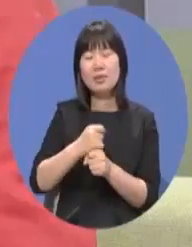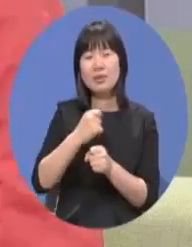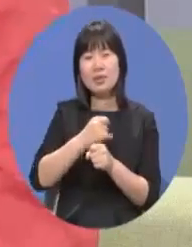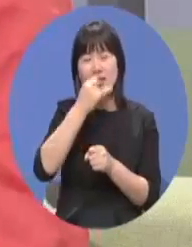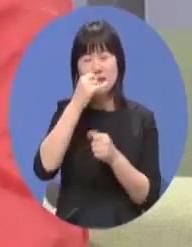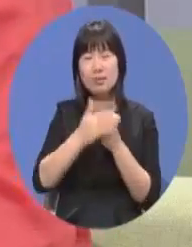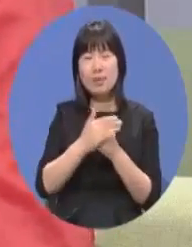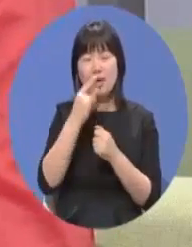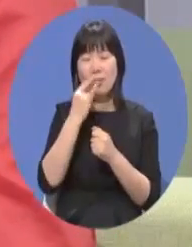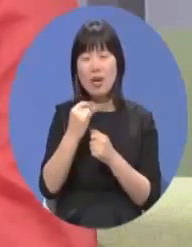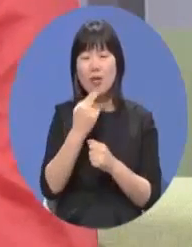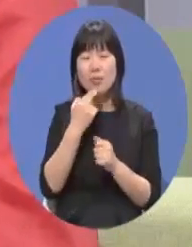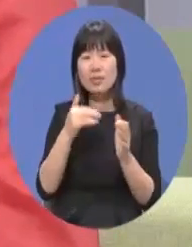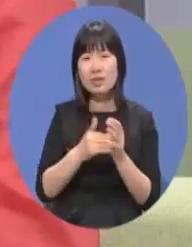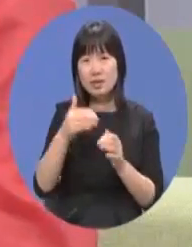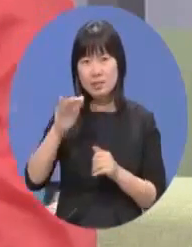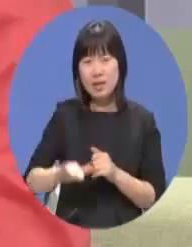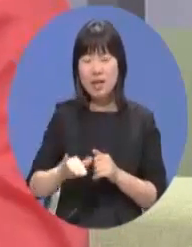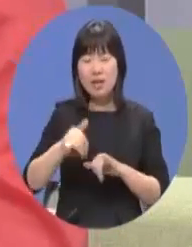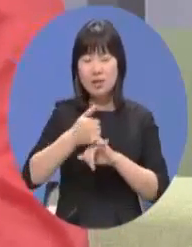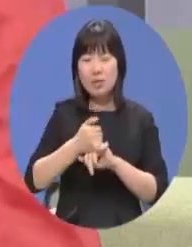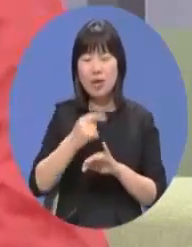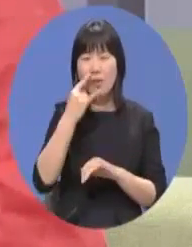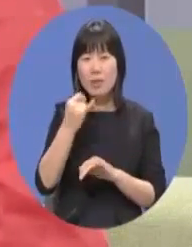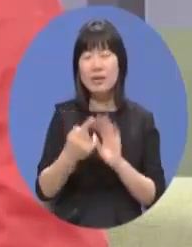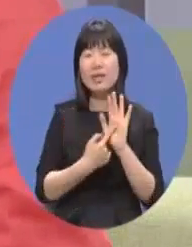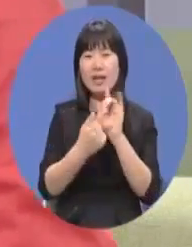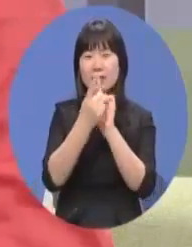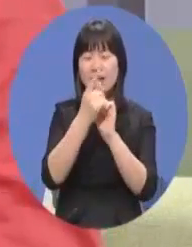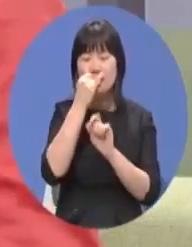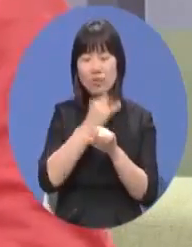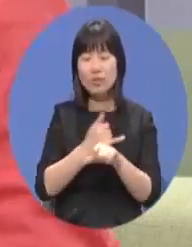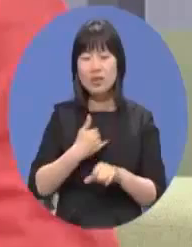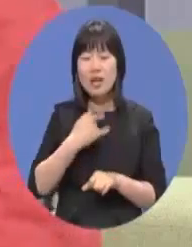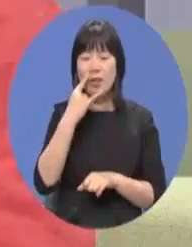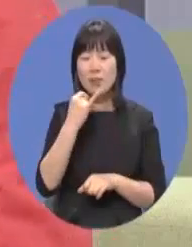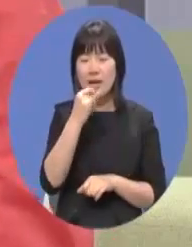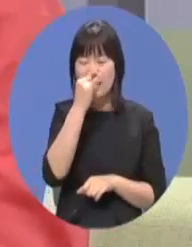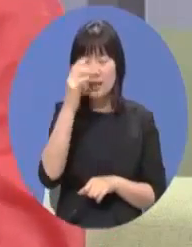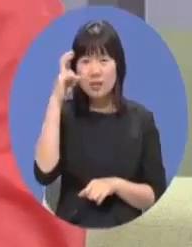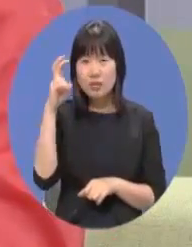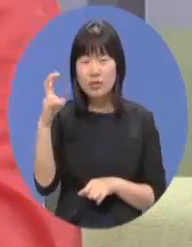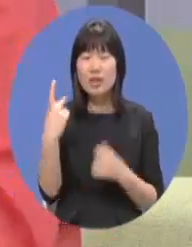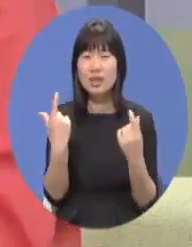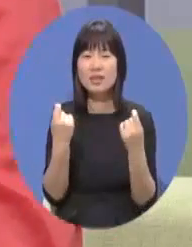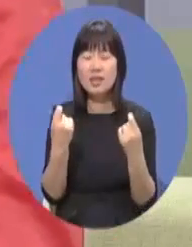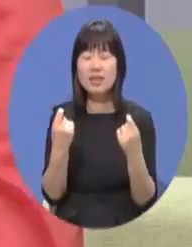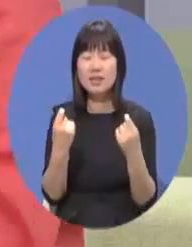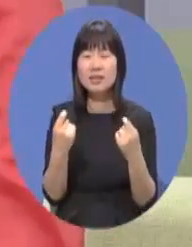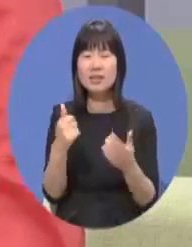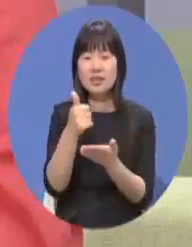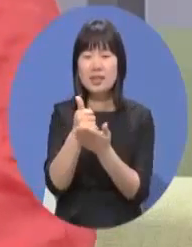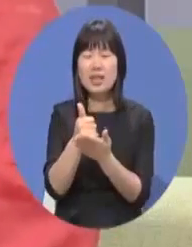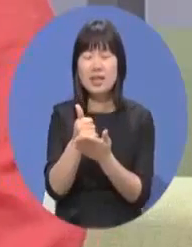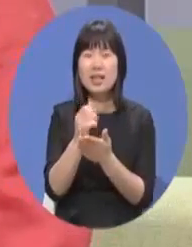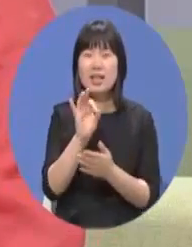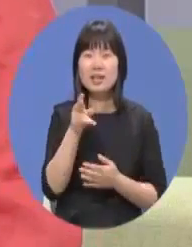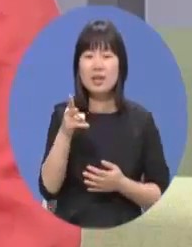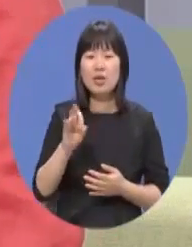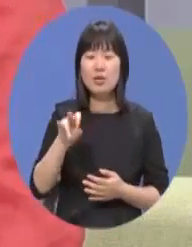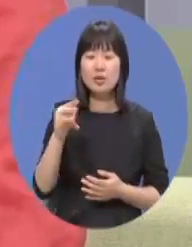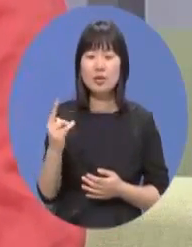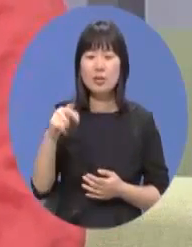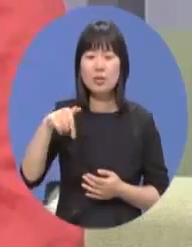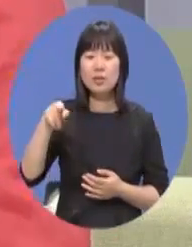놀이거든요. 엄마가 없지만 반드시 엄마 나타나고 반드시 내 엄마 있고 이런 이제 이게 대상 영속성이라는